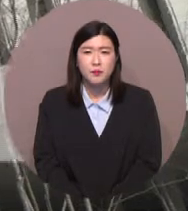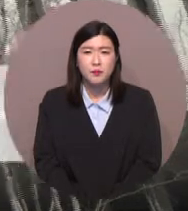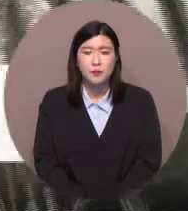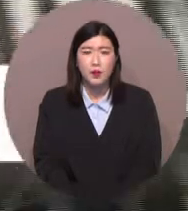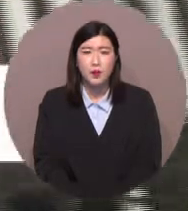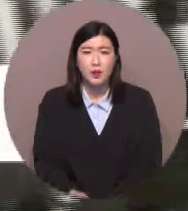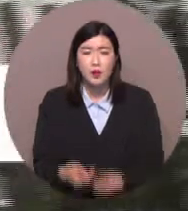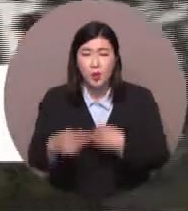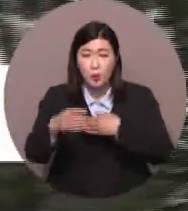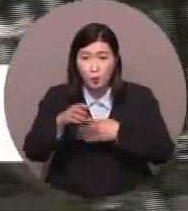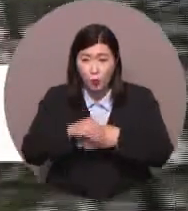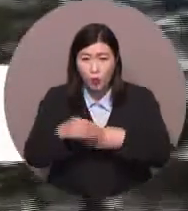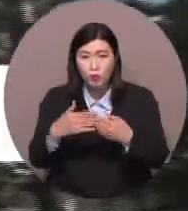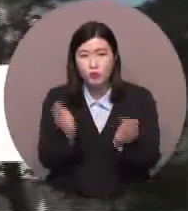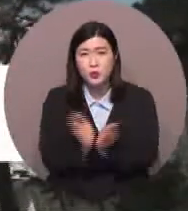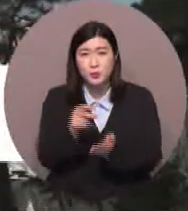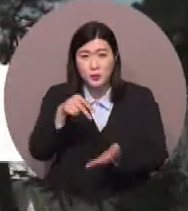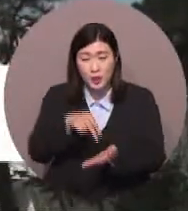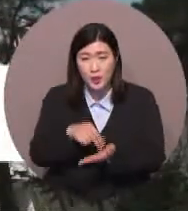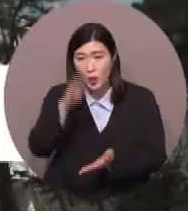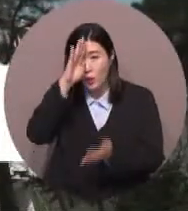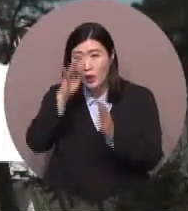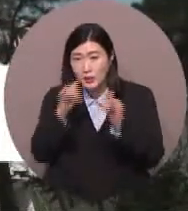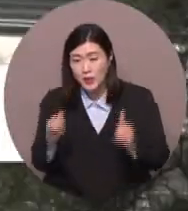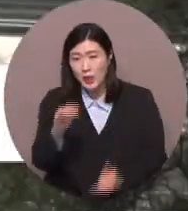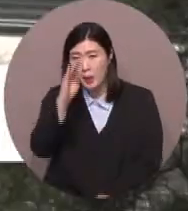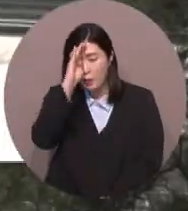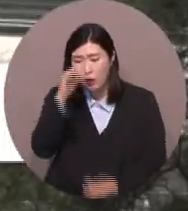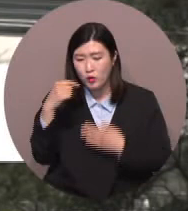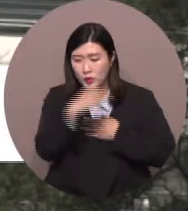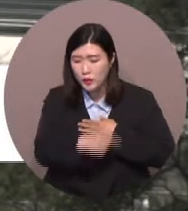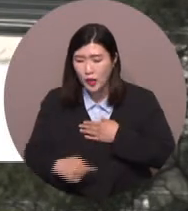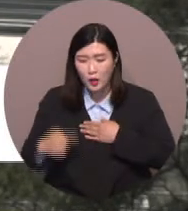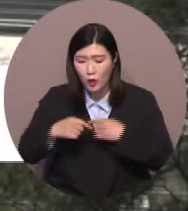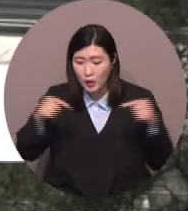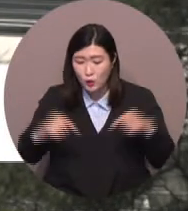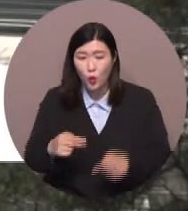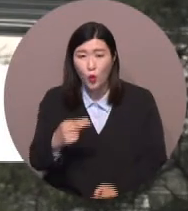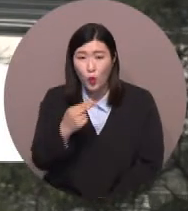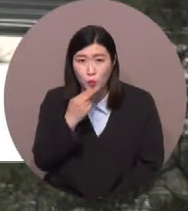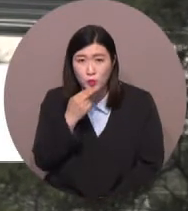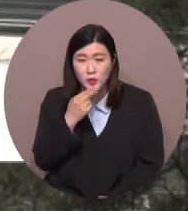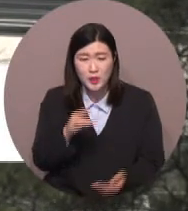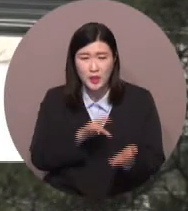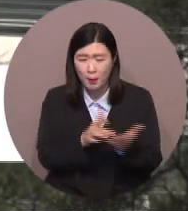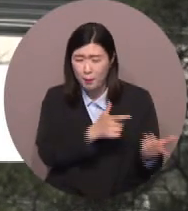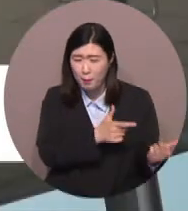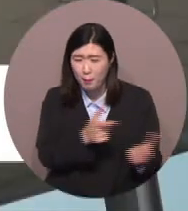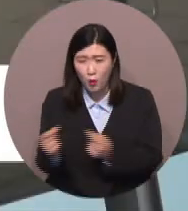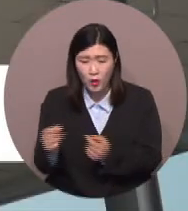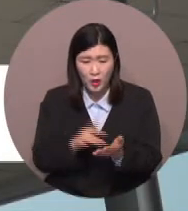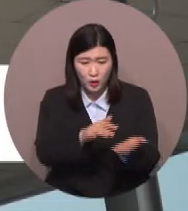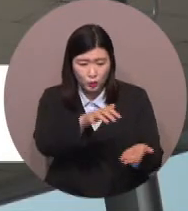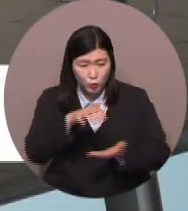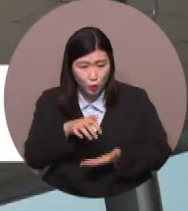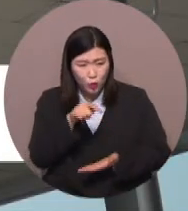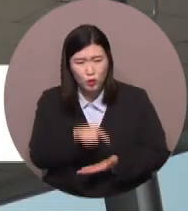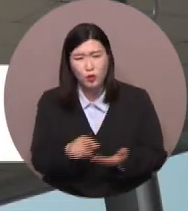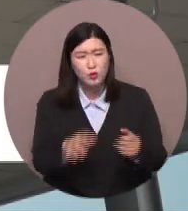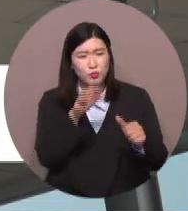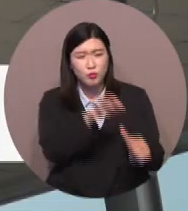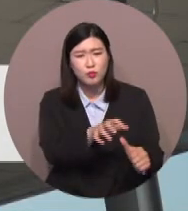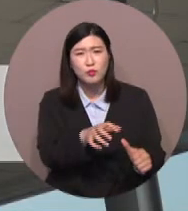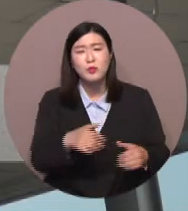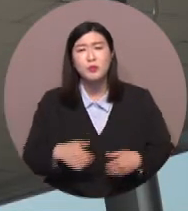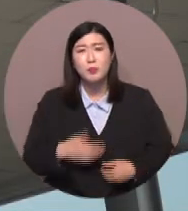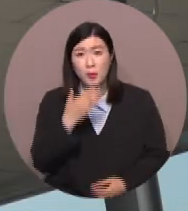보건당국은 그러나 환자의 건강 상태와 질환, 부작용을 고려하지 않은 무분별한 처방은 행정제재의 대상이 될